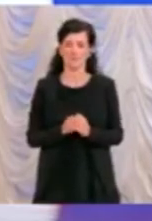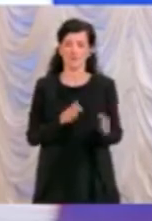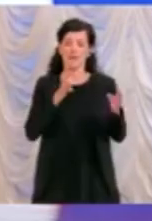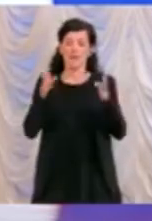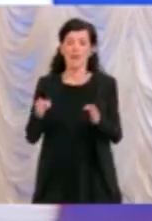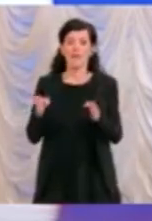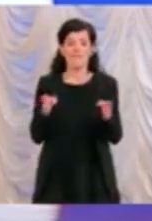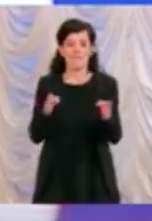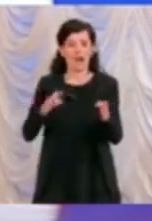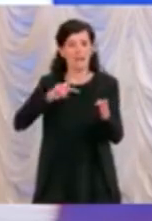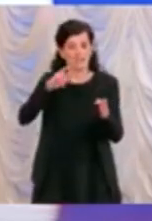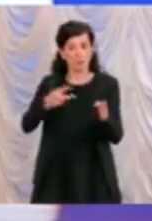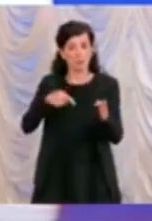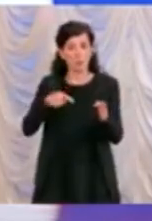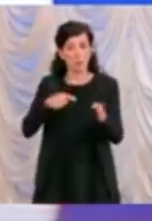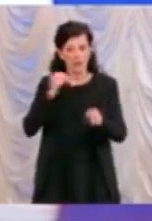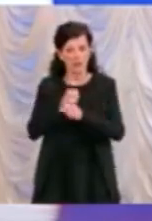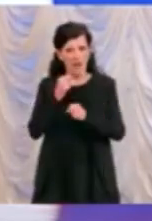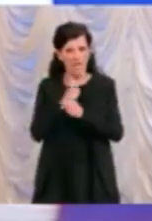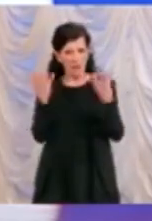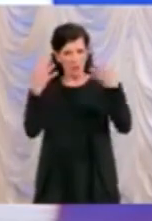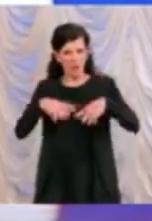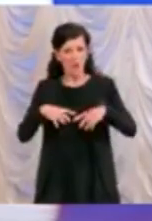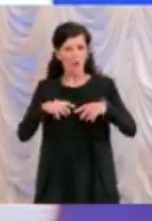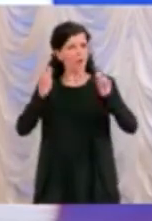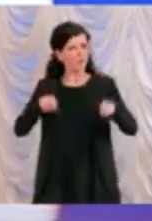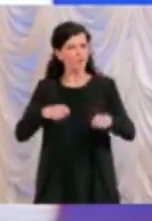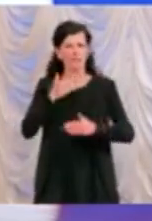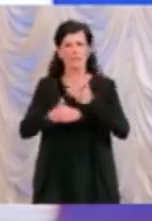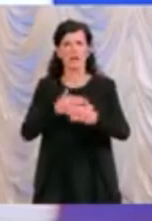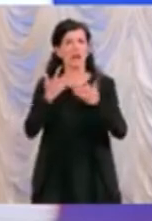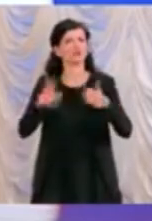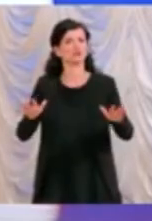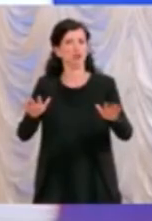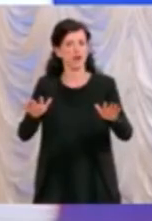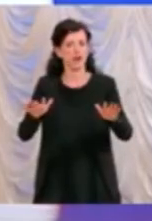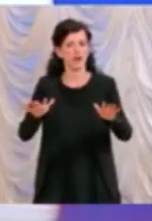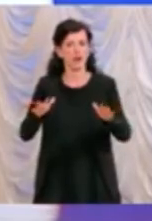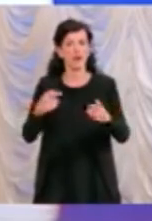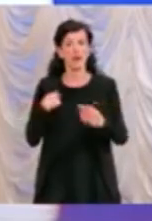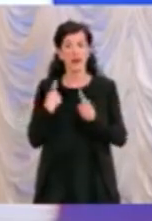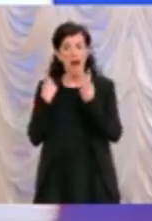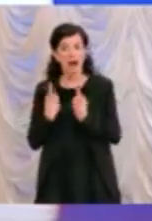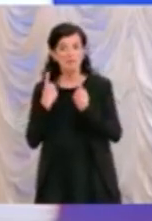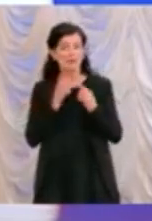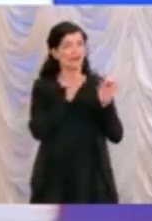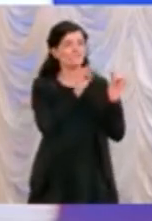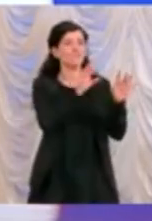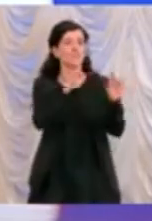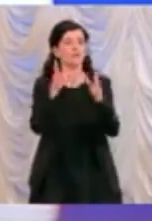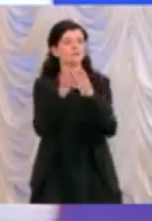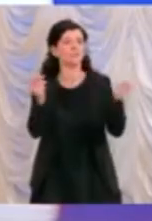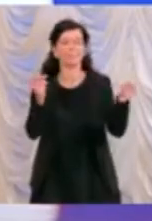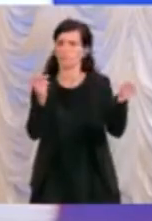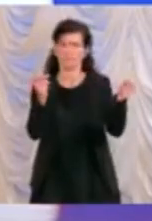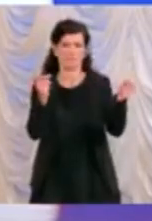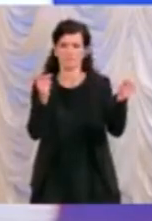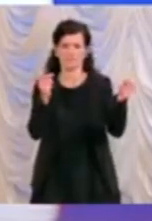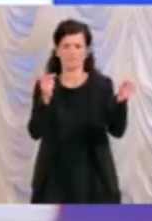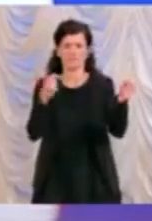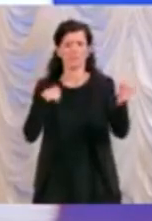lavoro già partito non possiamo aspettare che il virus scompaia del tutto dal nostro territorio